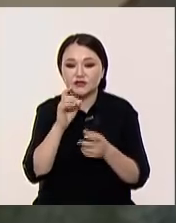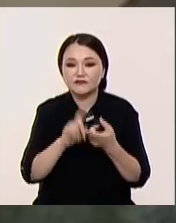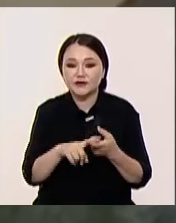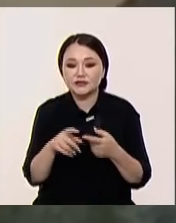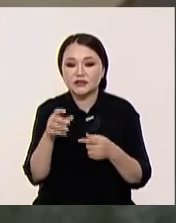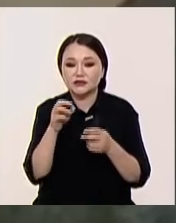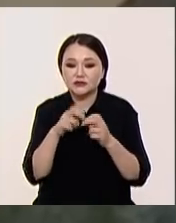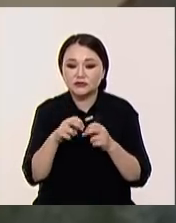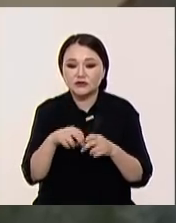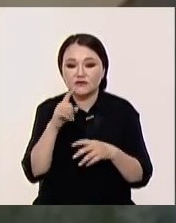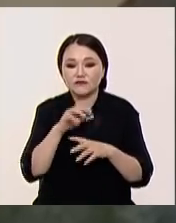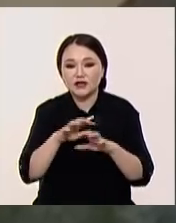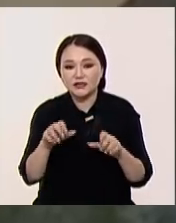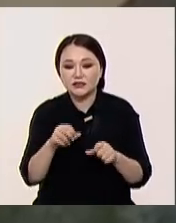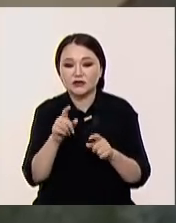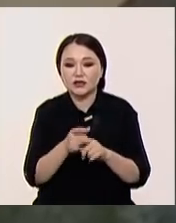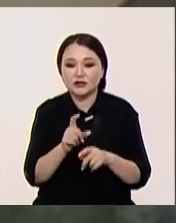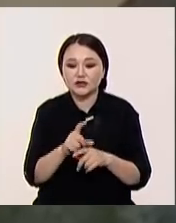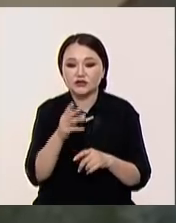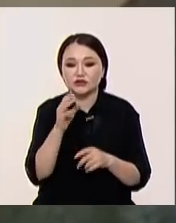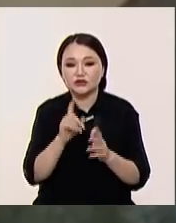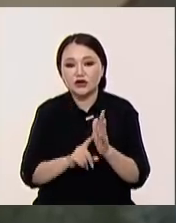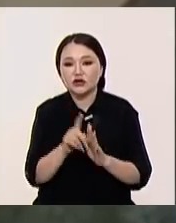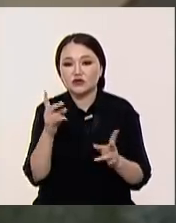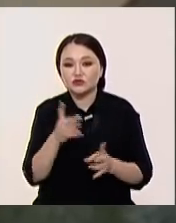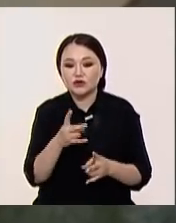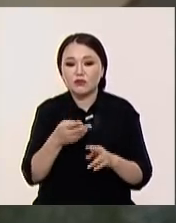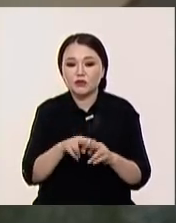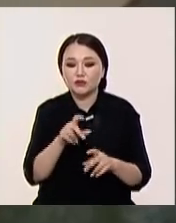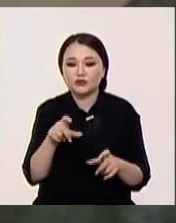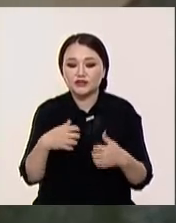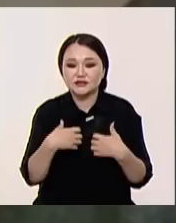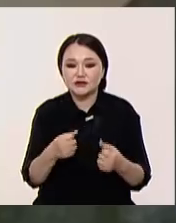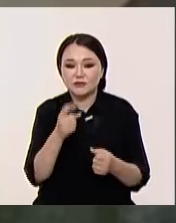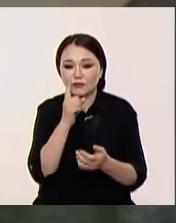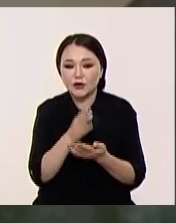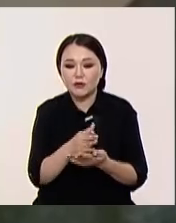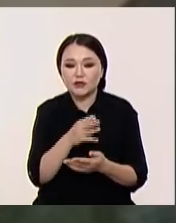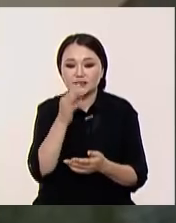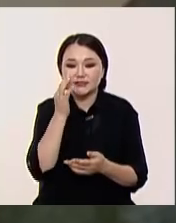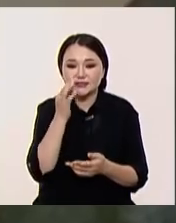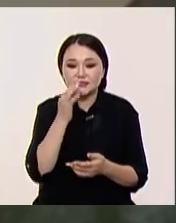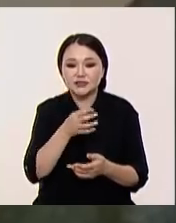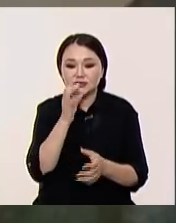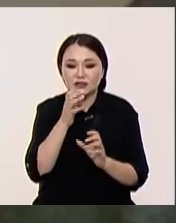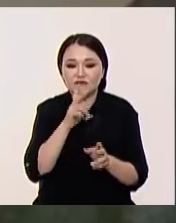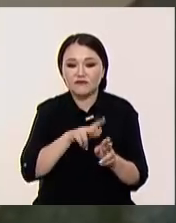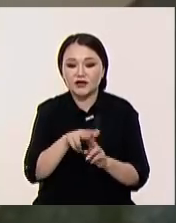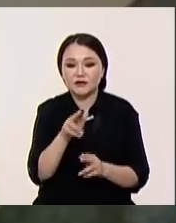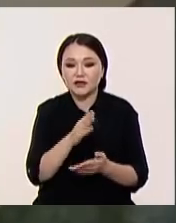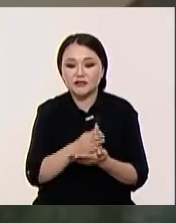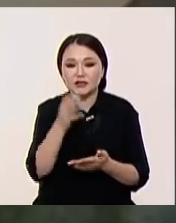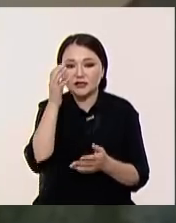нақты зерттеу жүргізіп барып, бұл қадамға бару керек. Өйткені азаматтардың денсаулығына тікелей тәтті сусындарды тұтынғаннан зиян келіп жатыр деген